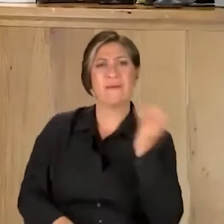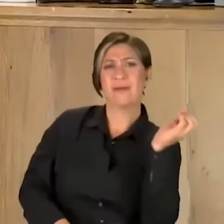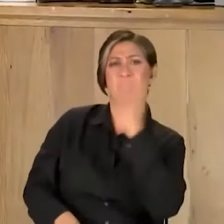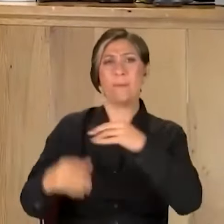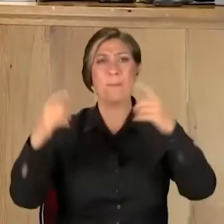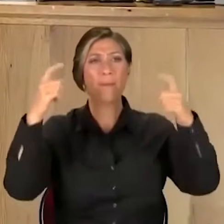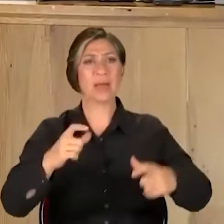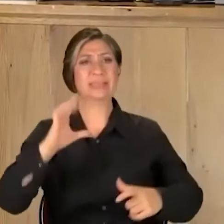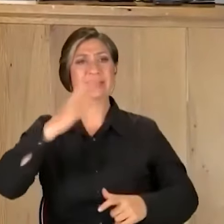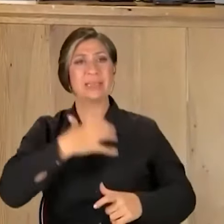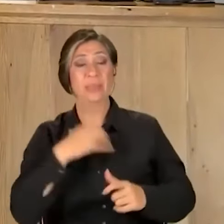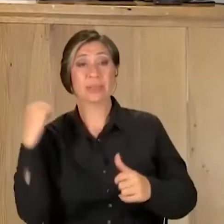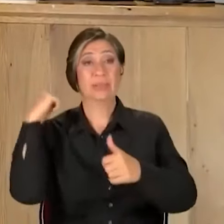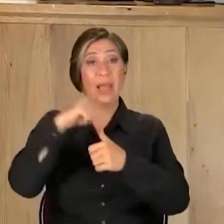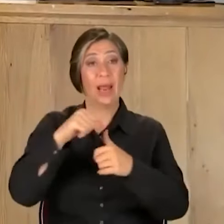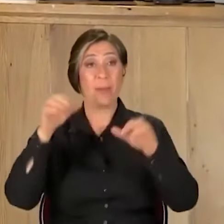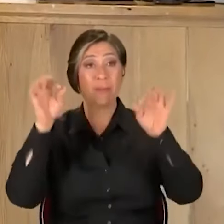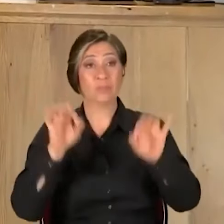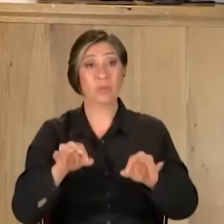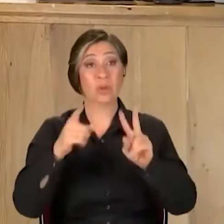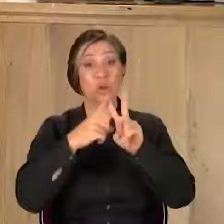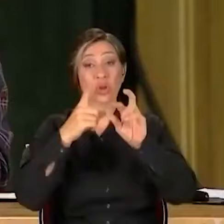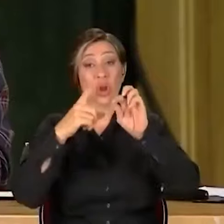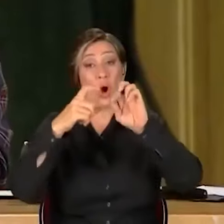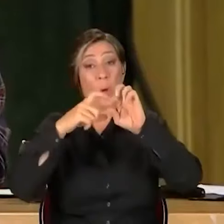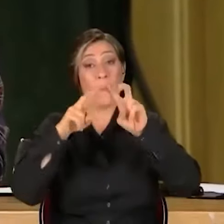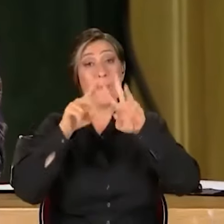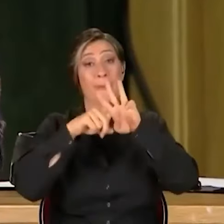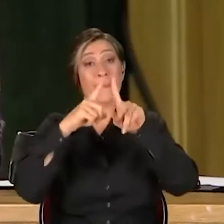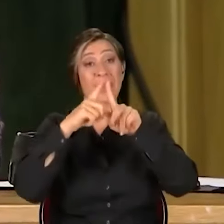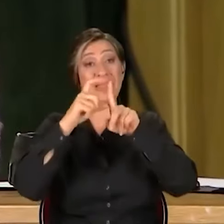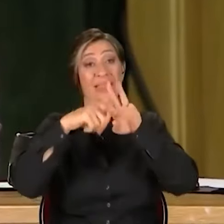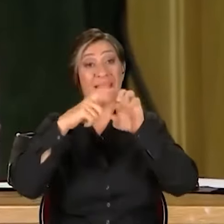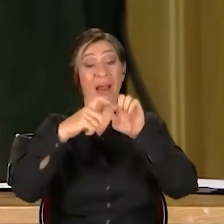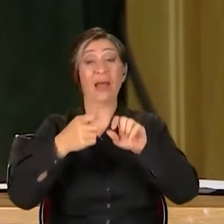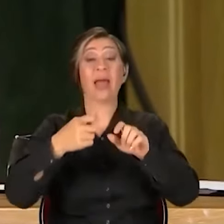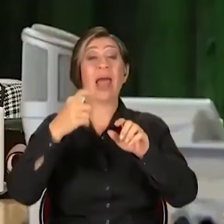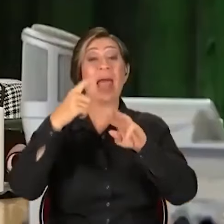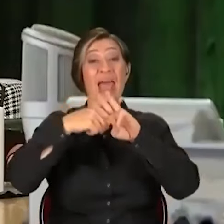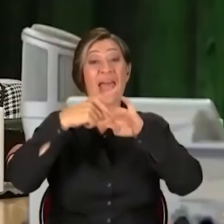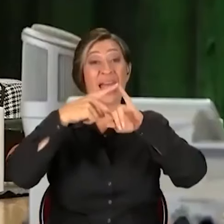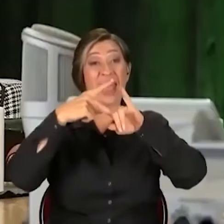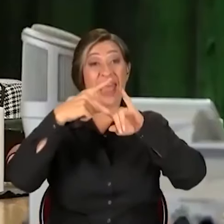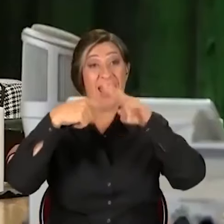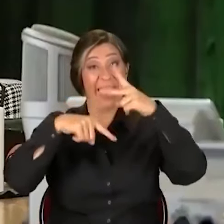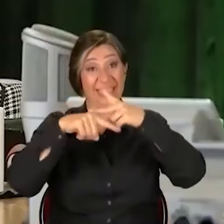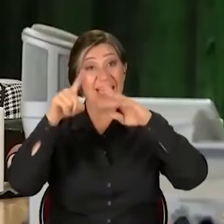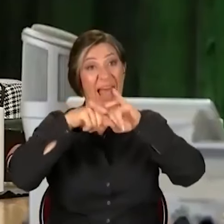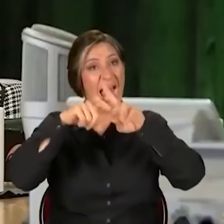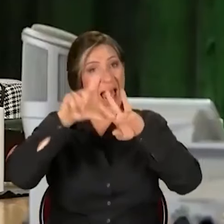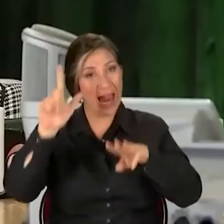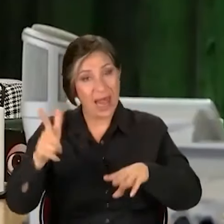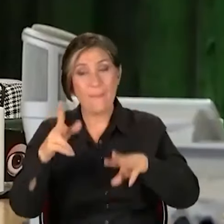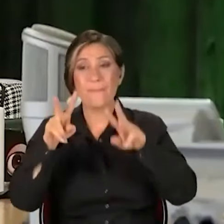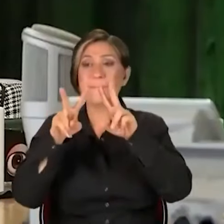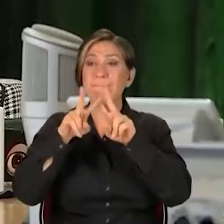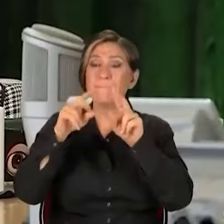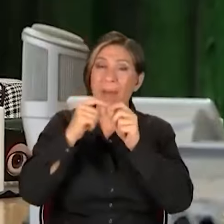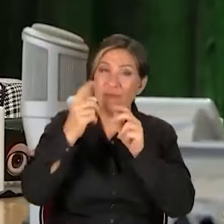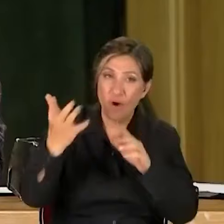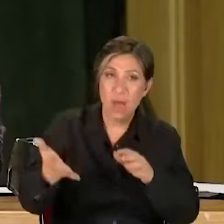mekanın sahibiyle tekrar gündeme geldi. Norm Ender yeni şarkısında SL'den Benfero'ya kadar yerli